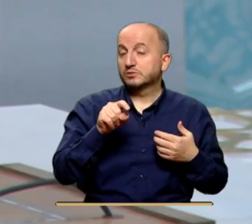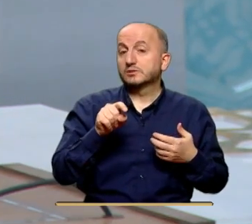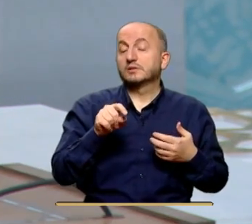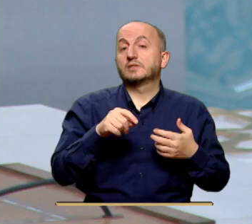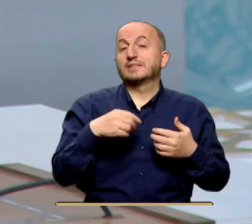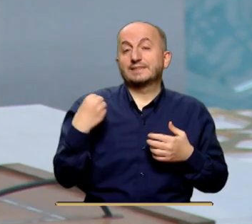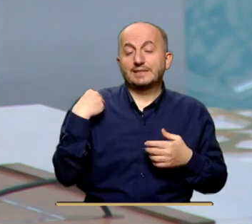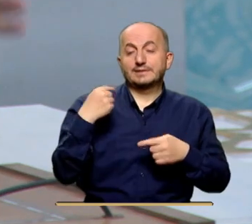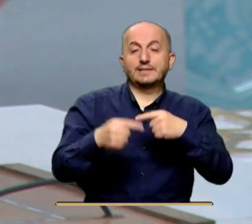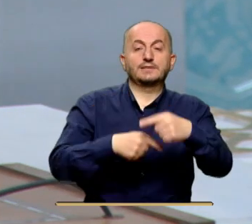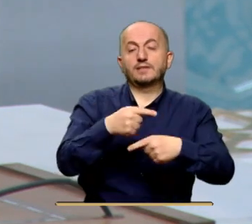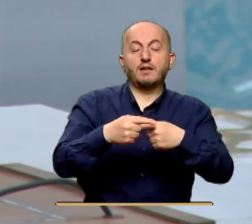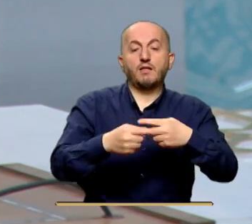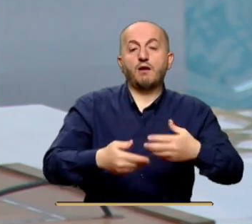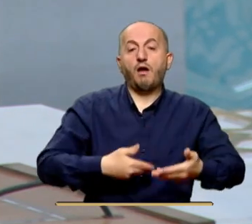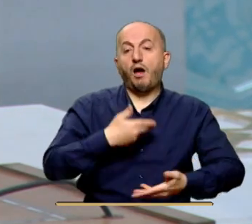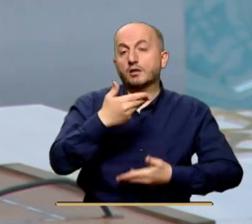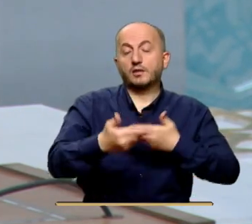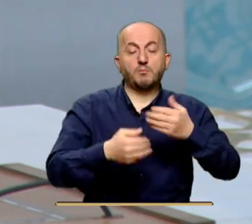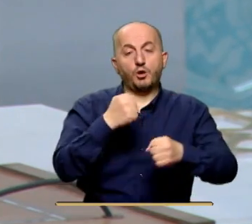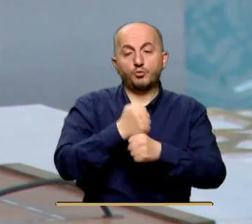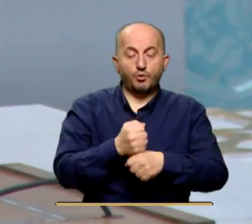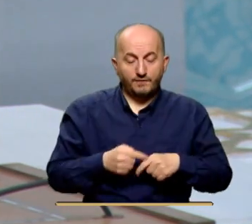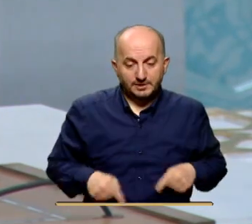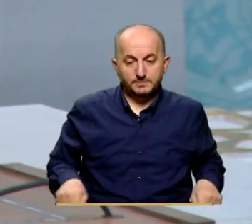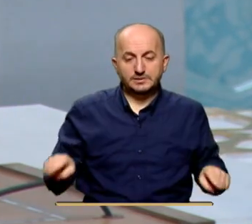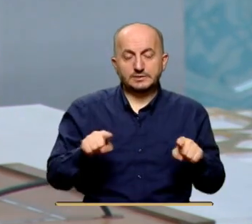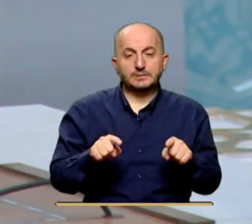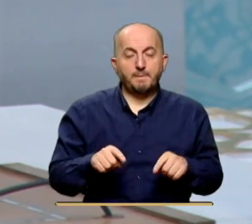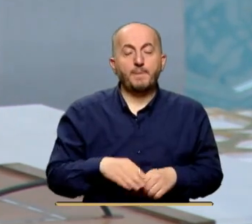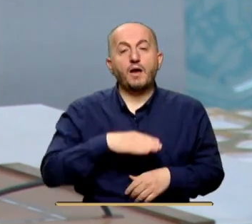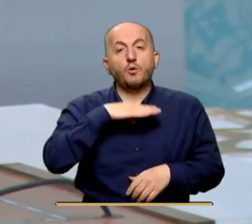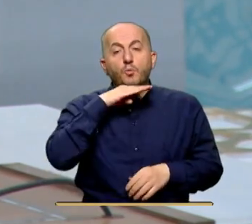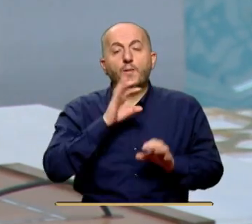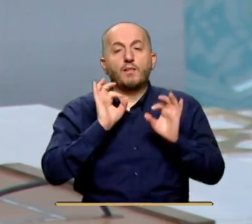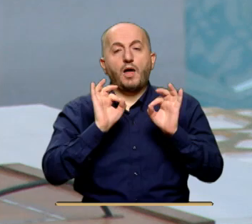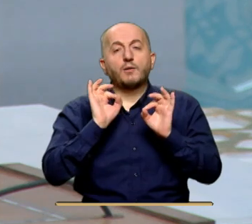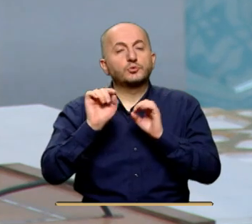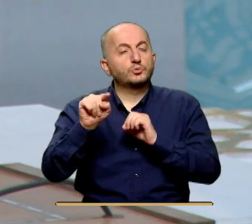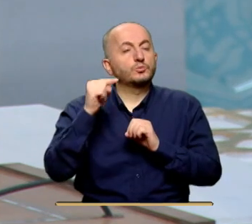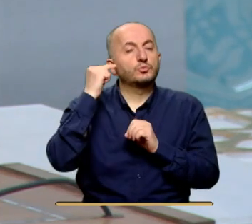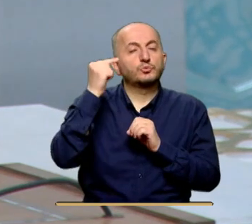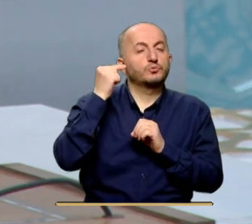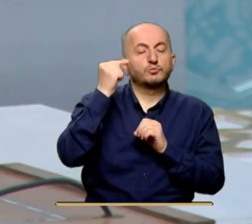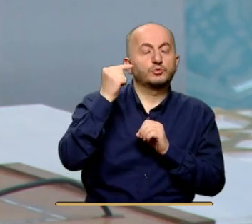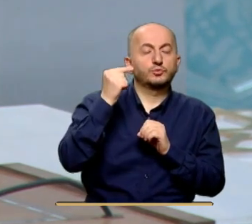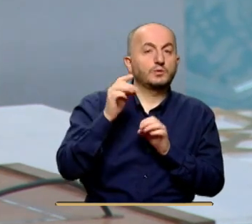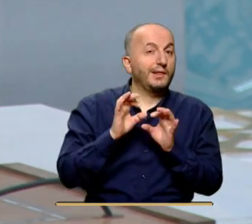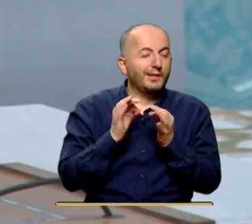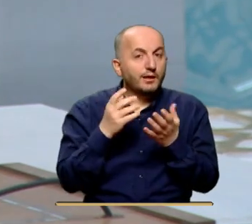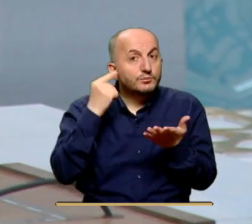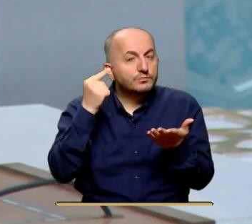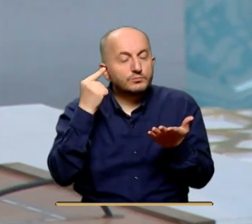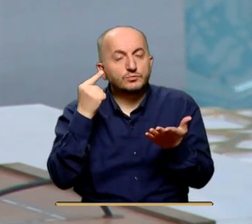yeni nesillere aktarma görevi de bizimdir. Batılı hep şunu düşünmüş. Neyi düşünmüş diyeceksiniz hocam?